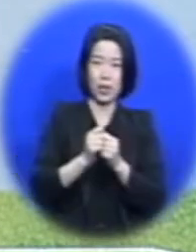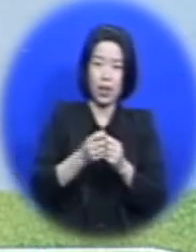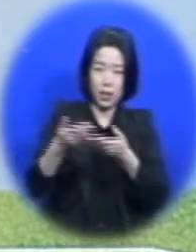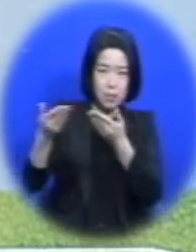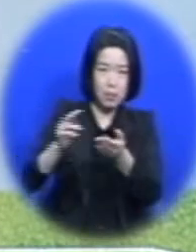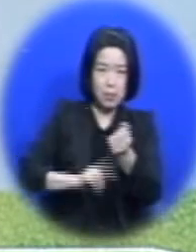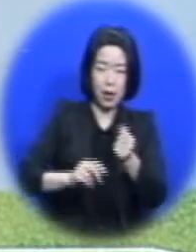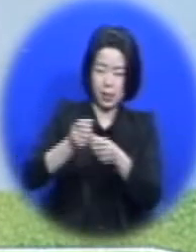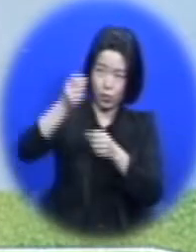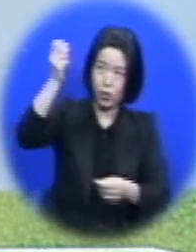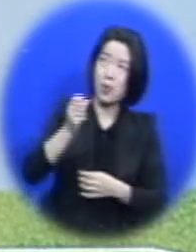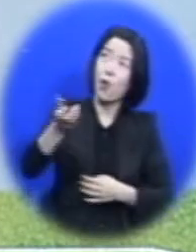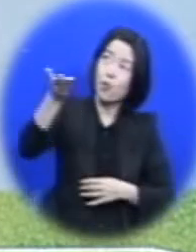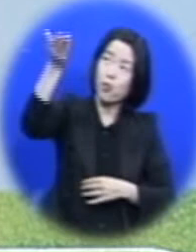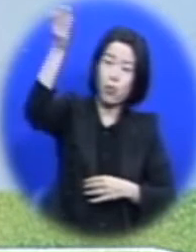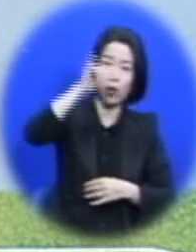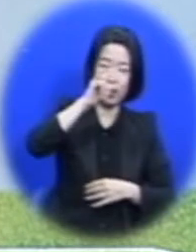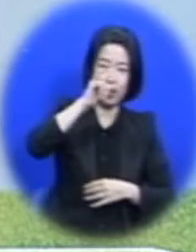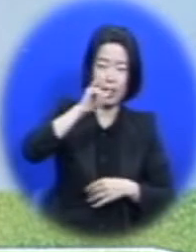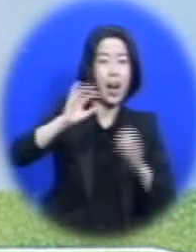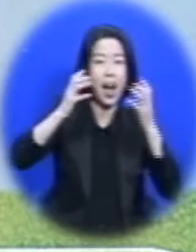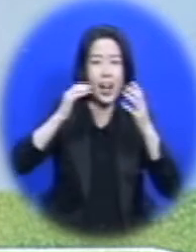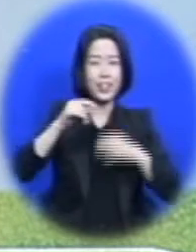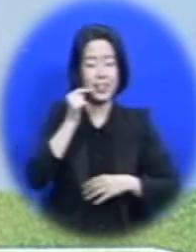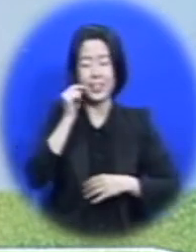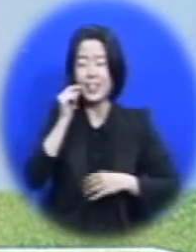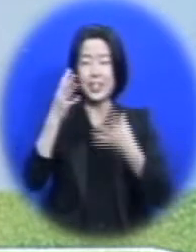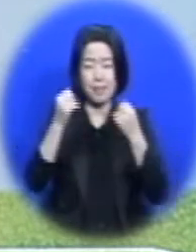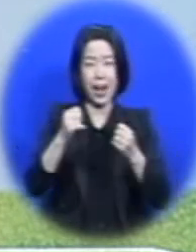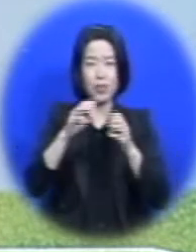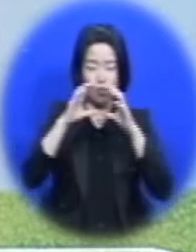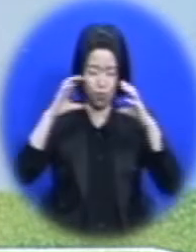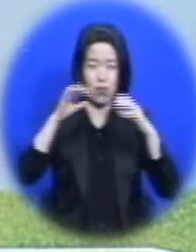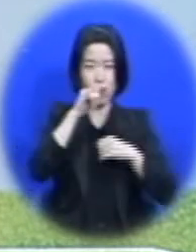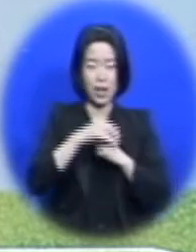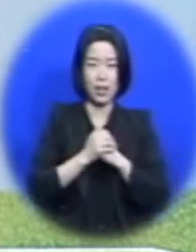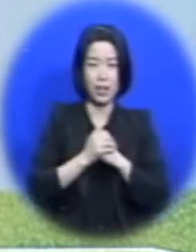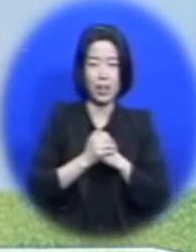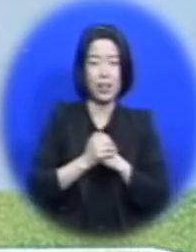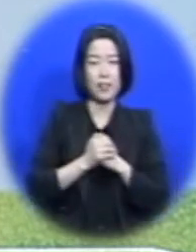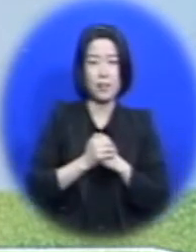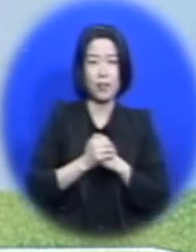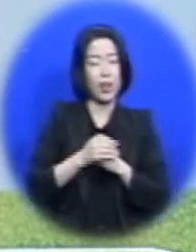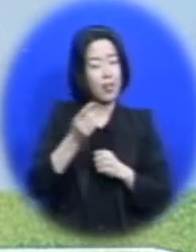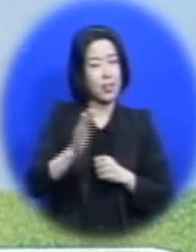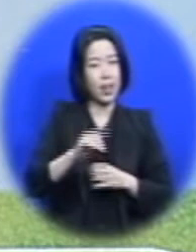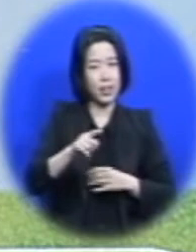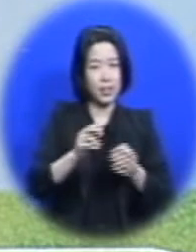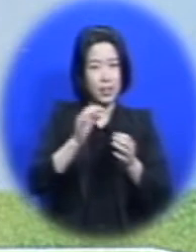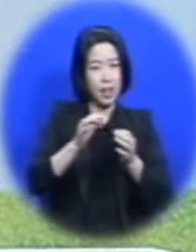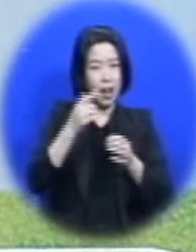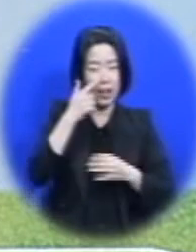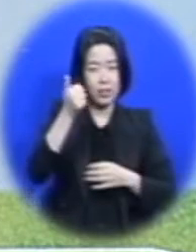뜨잖아요 끈을 매달아서 아이들에게는 너무 너무 인기가 있는 풍선 입니다 그런데 아예 아저씨가 풍선을